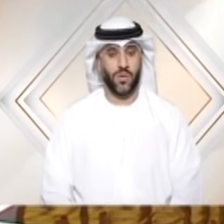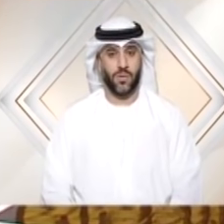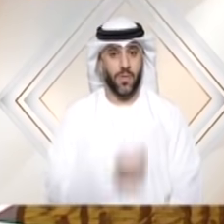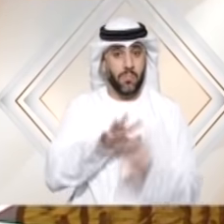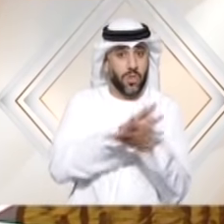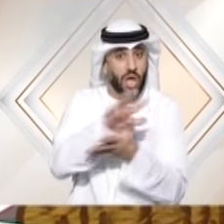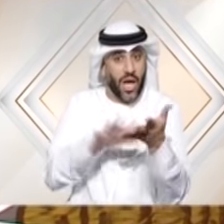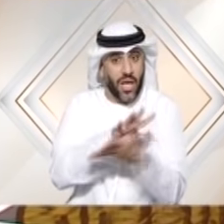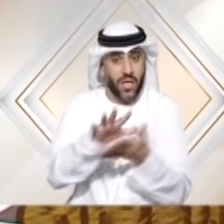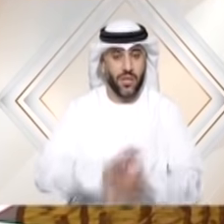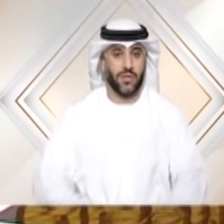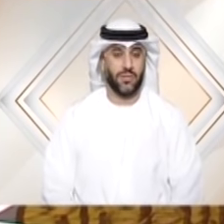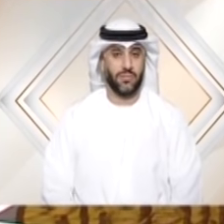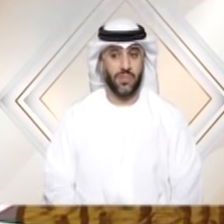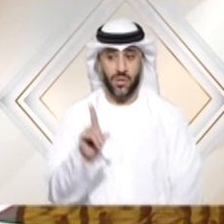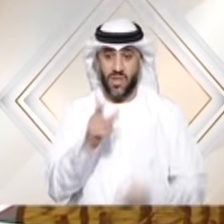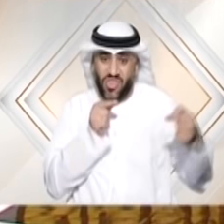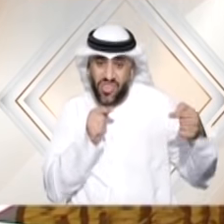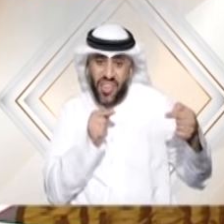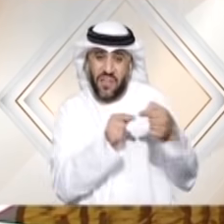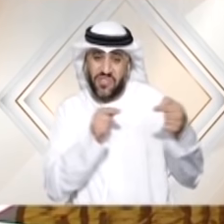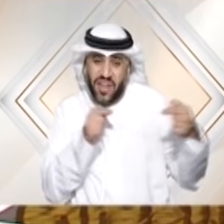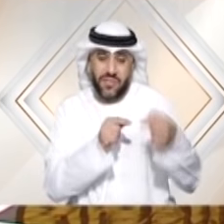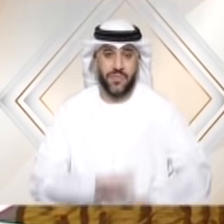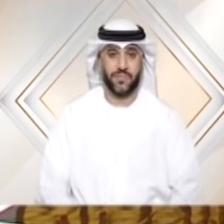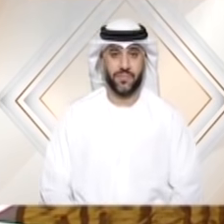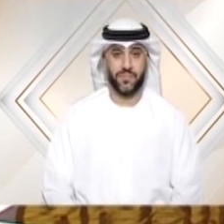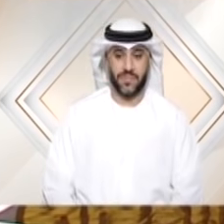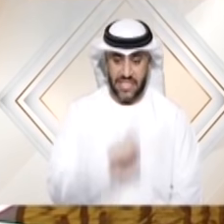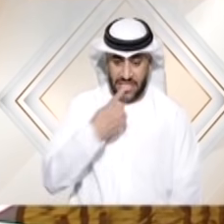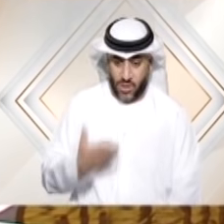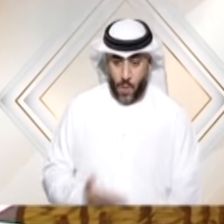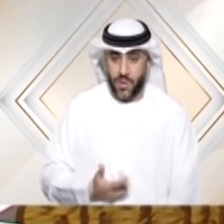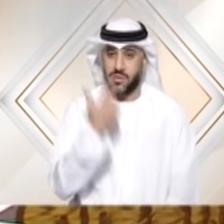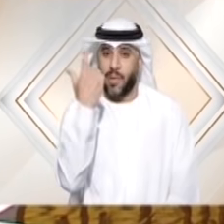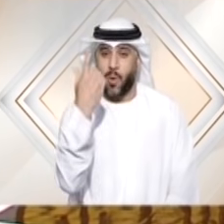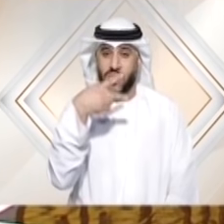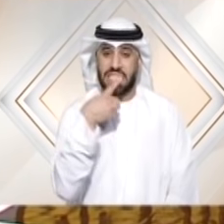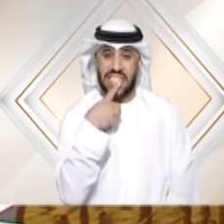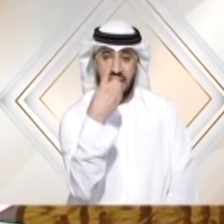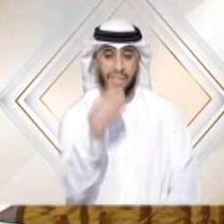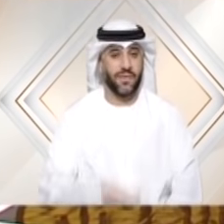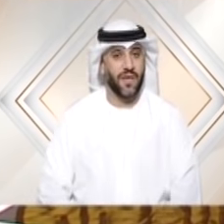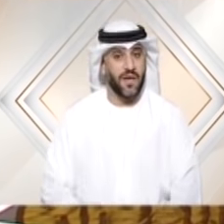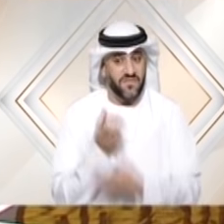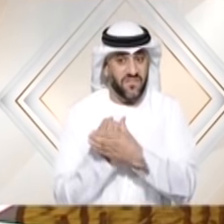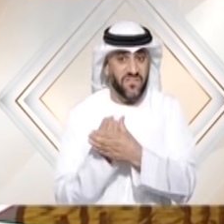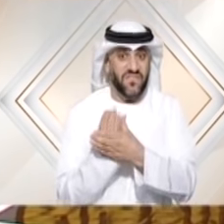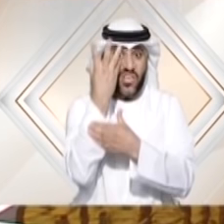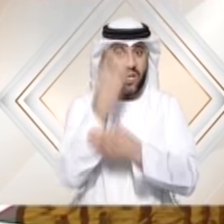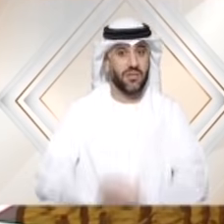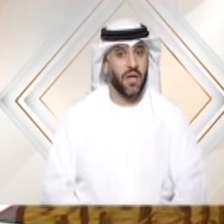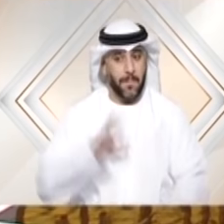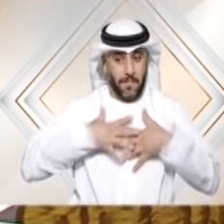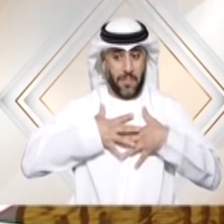اللي صارت في البيت بيني وبينه هي بدايتها من لما كان عمري 27 سنة. نعم. أمي فجأة كانت سعيدة